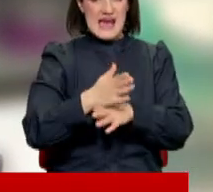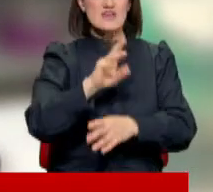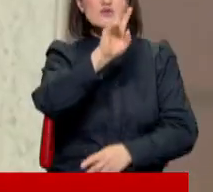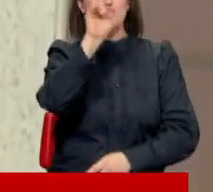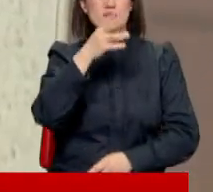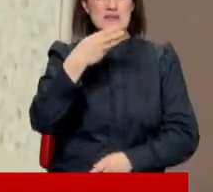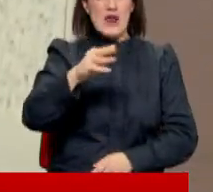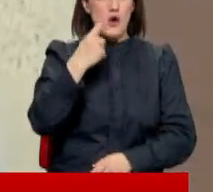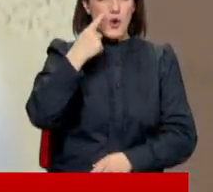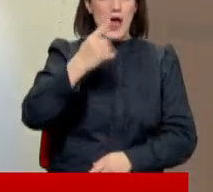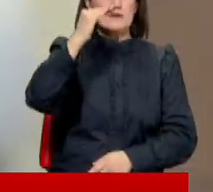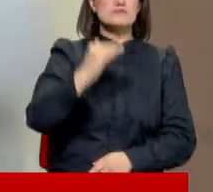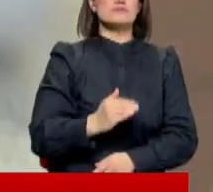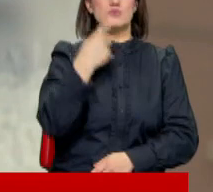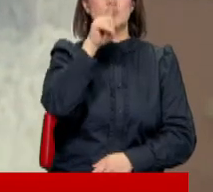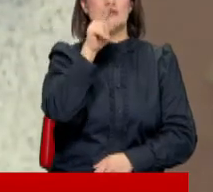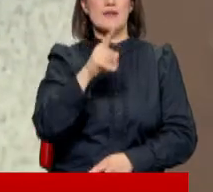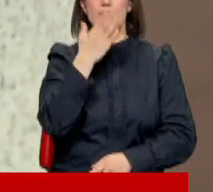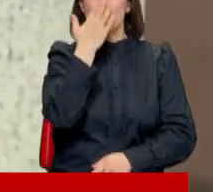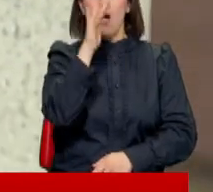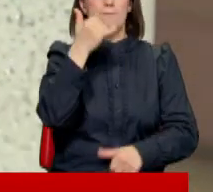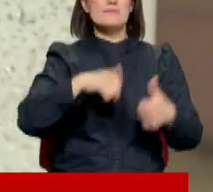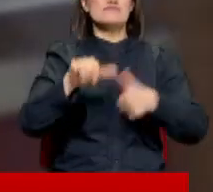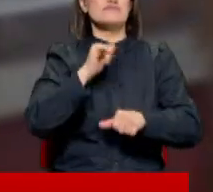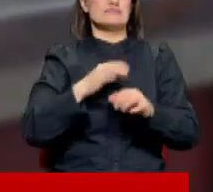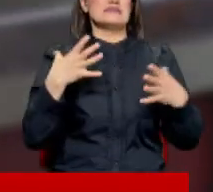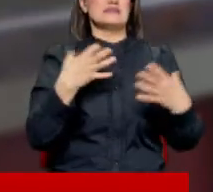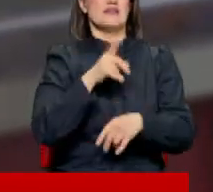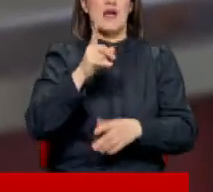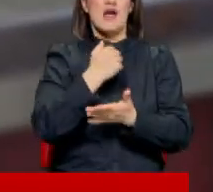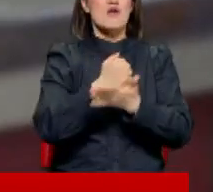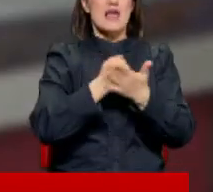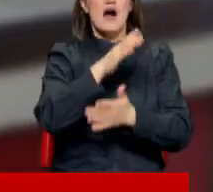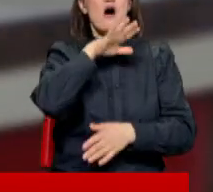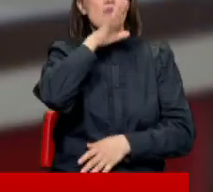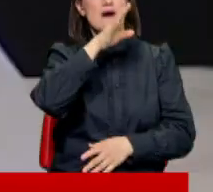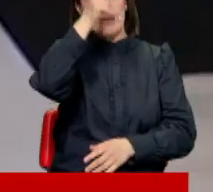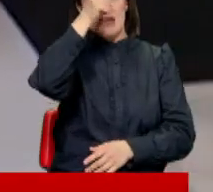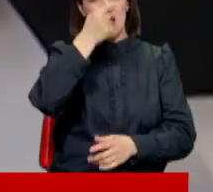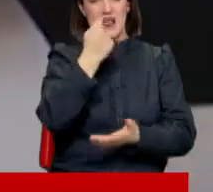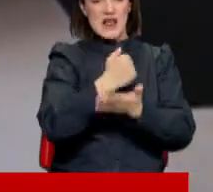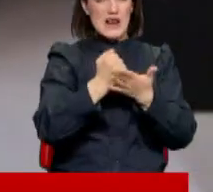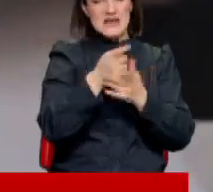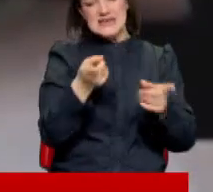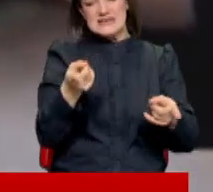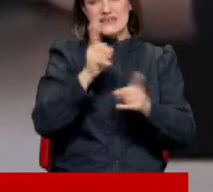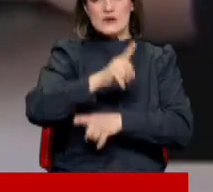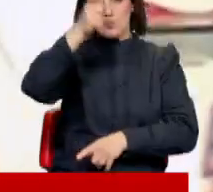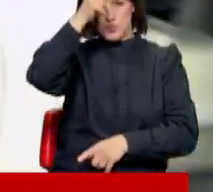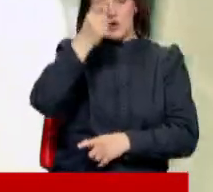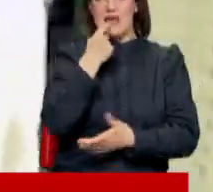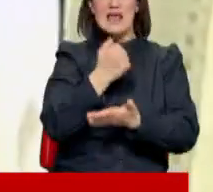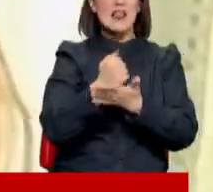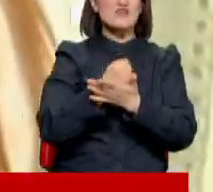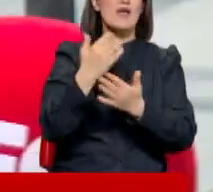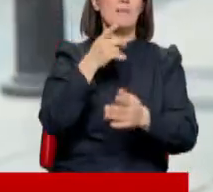altında kalması. Bir diğer nedeni de ham madde sıkıntısı. Eczacılar ithal ilaç yerine yerli ilaç tercih edilmesi konusunda